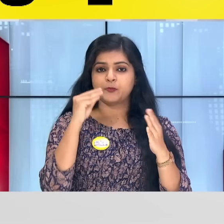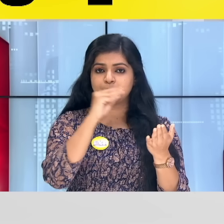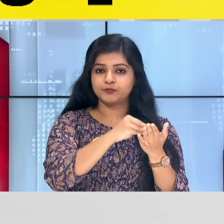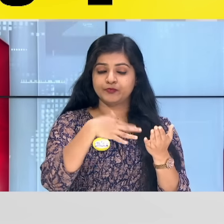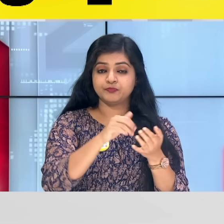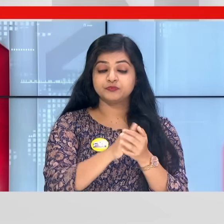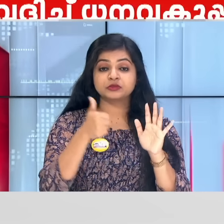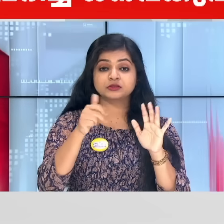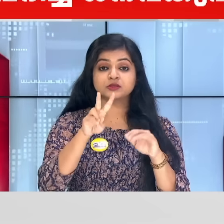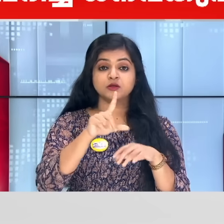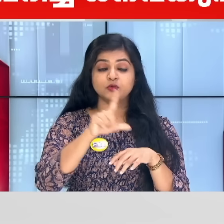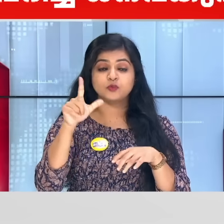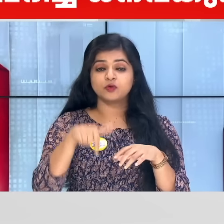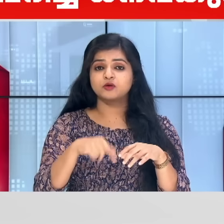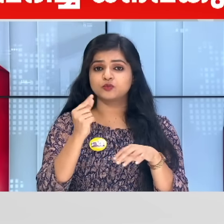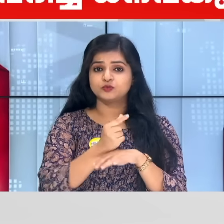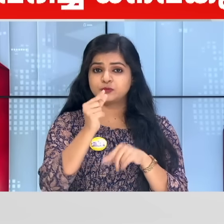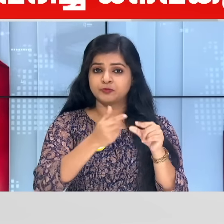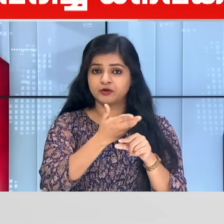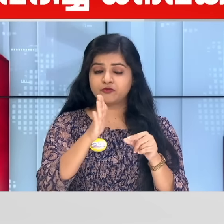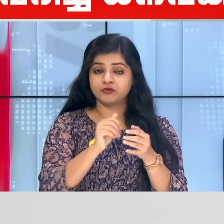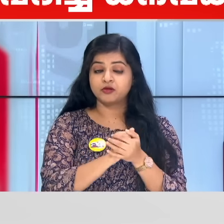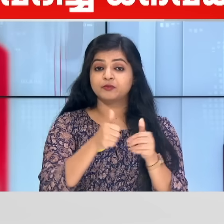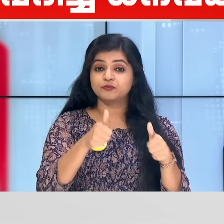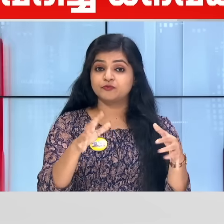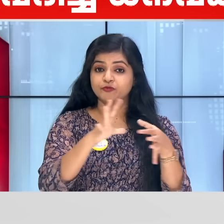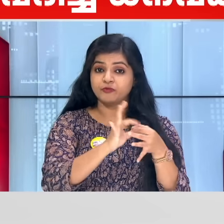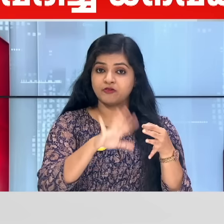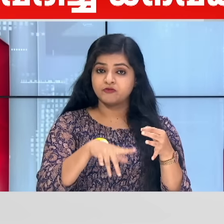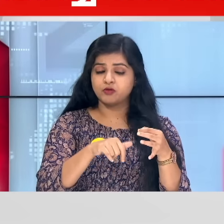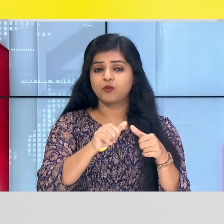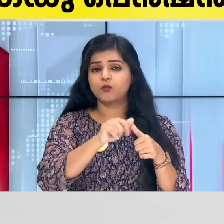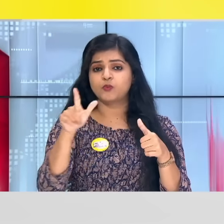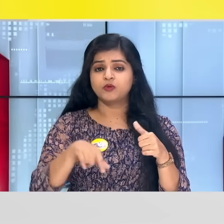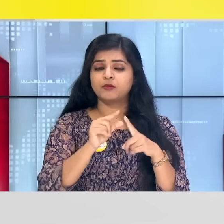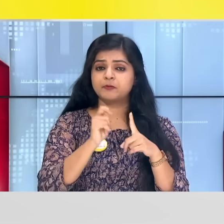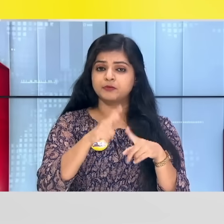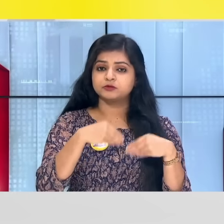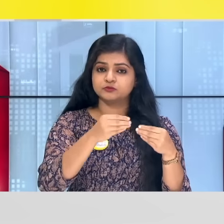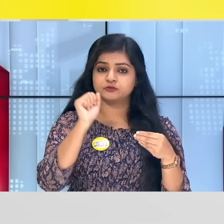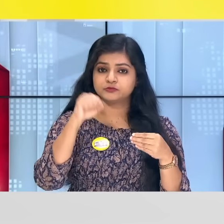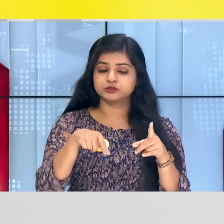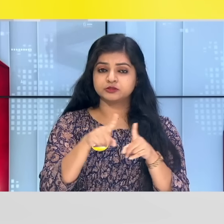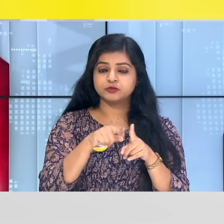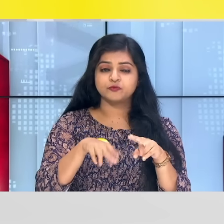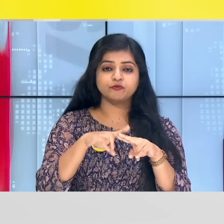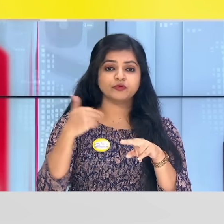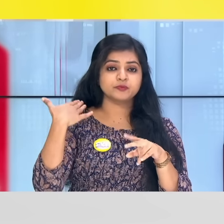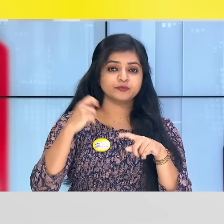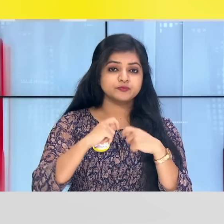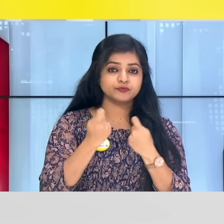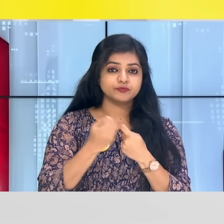ലക്ഷം ക്ഷേമ പെൻഷൻ ഉപഭോക്താക്കളിൽ മസ്റ്ററിങ് നടത്തിയ മുഴുവൻ പേർക്കും ക്ഷേമ പെൻഷൻ ലഭിക്കുമെന്നും ഇപ്പോൾ ധനകാര്യ വകുപ്പ് വ്യക്തമാക്കുന്നു മറ്റൊന്ന്